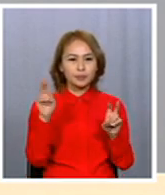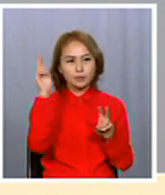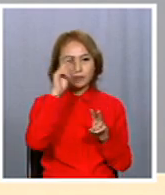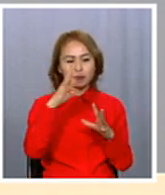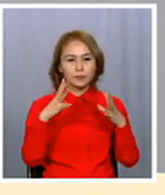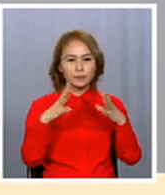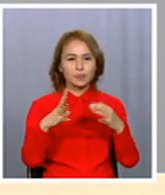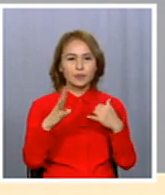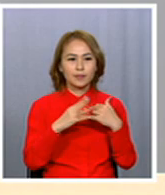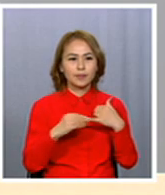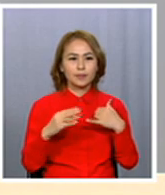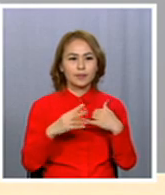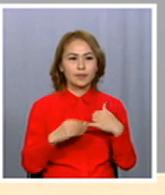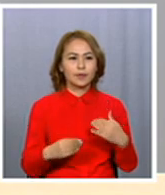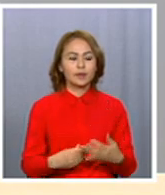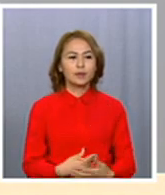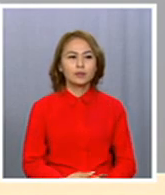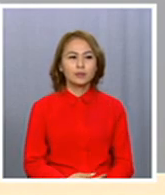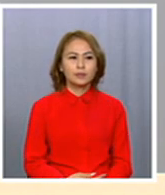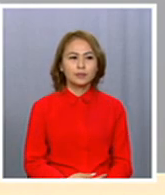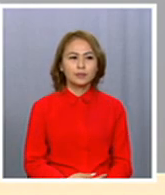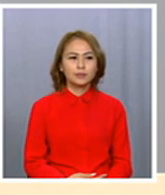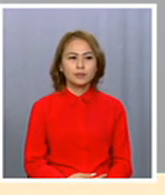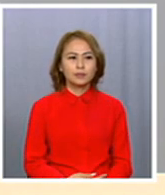планета Земля.